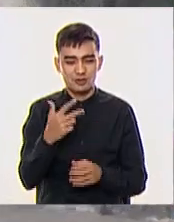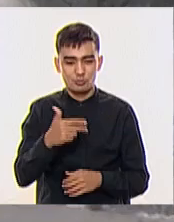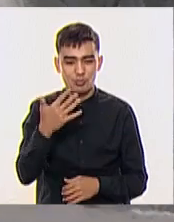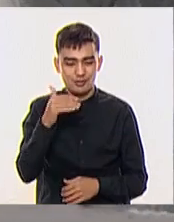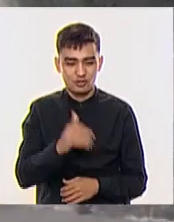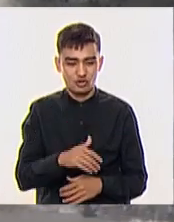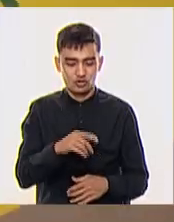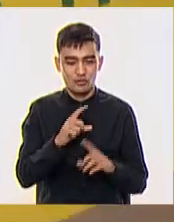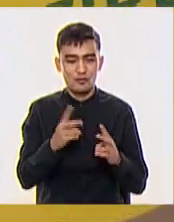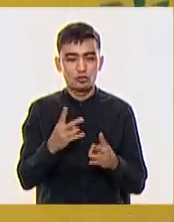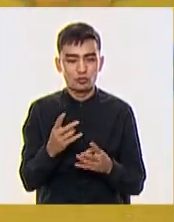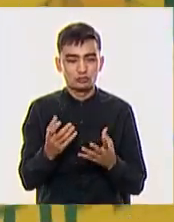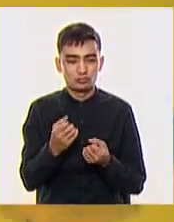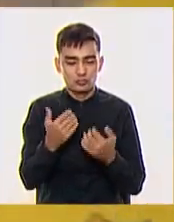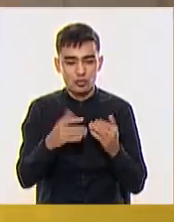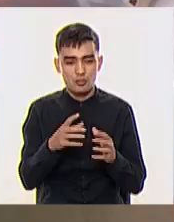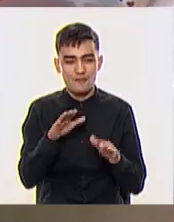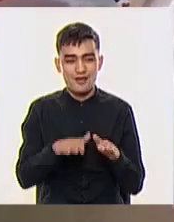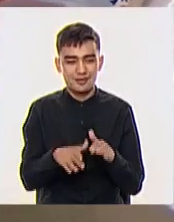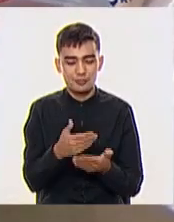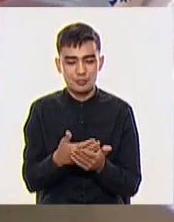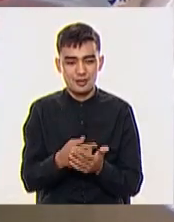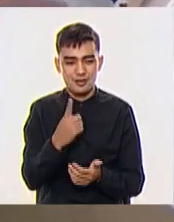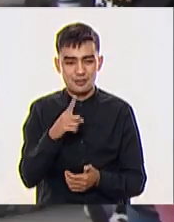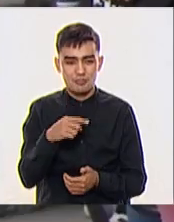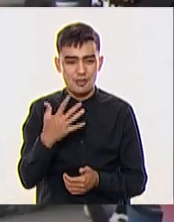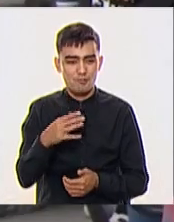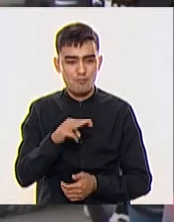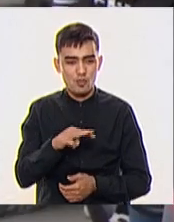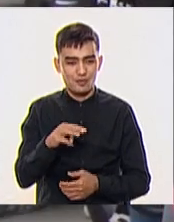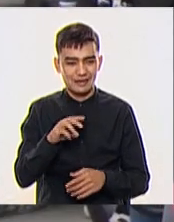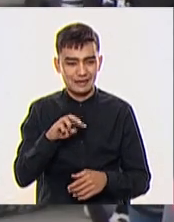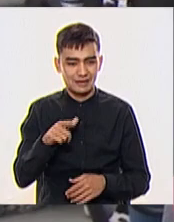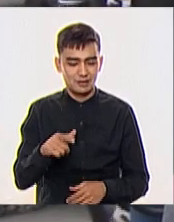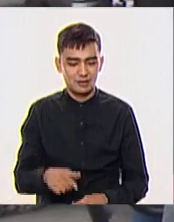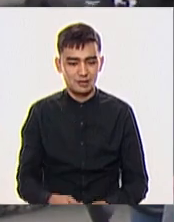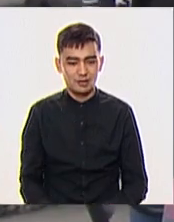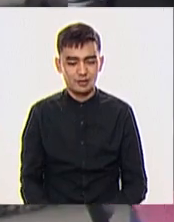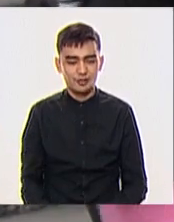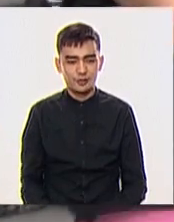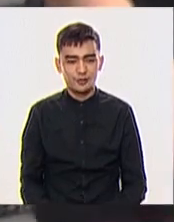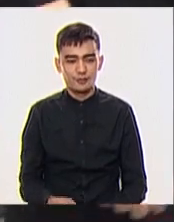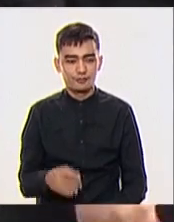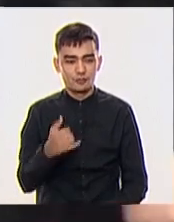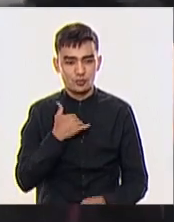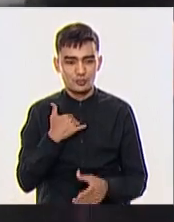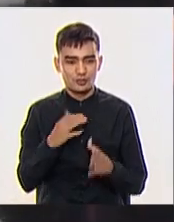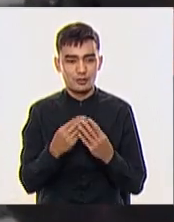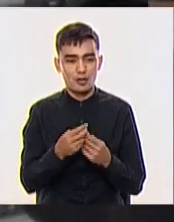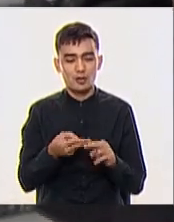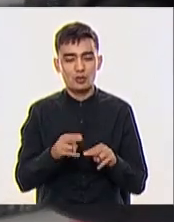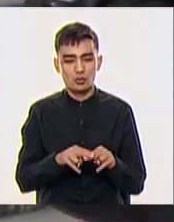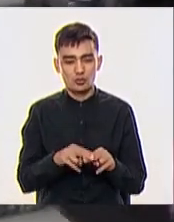тысяч нуждающихся. Общий вес превысил 1,5 миллиона килограммов. У нас в целевой группе малообеспеченные